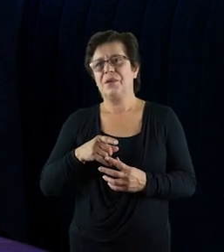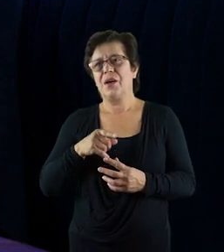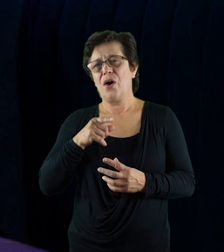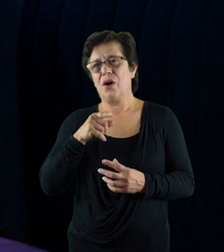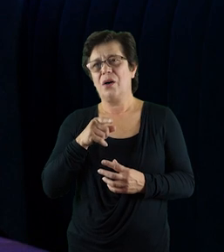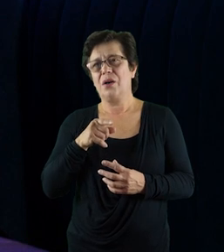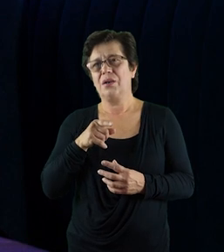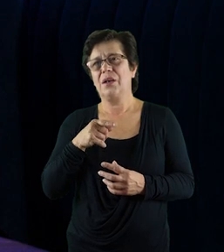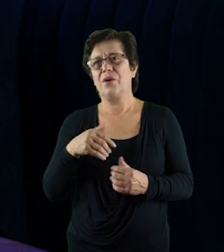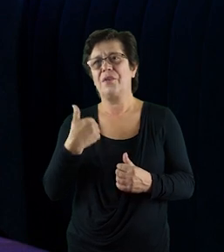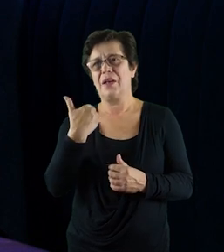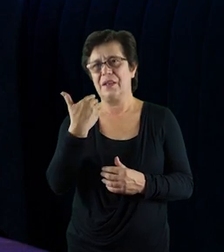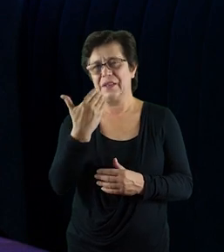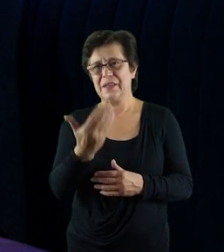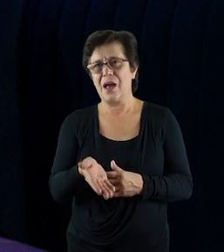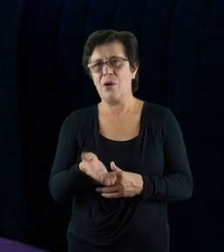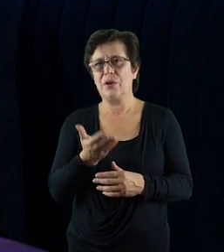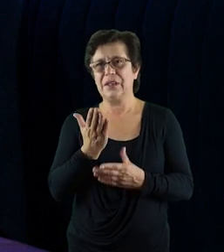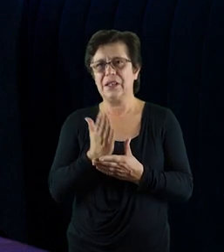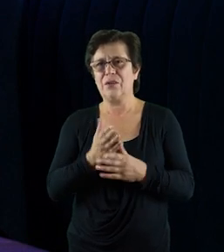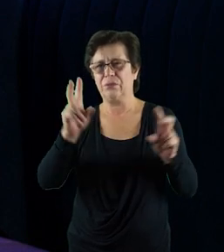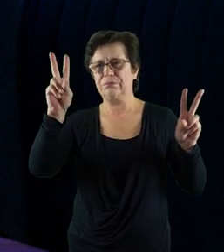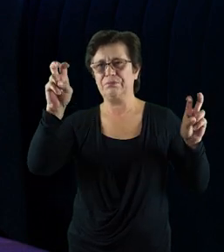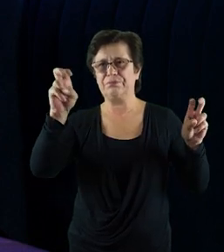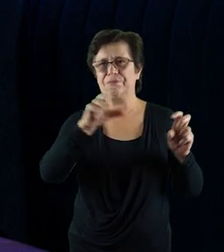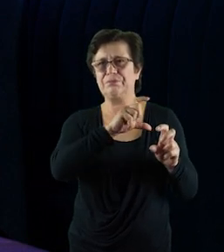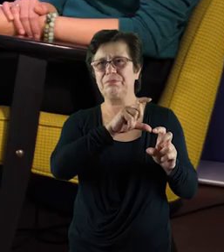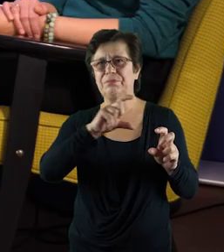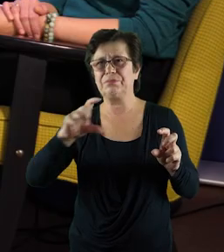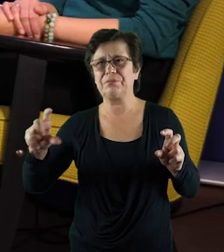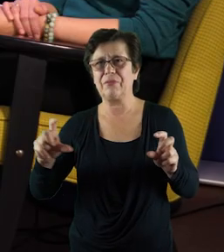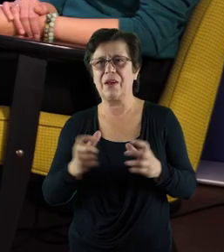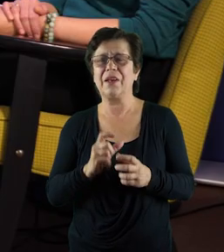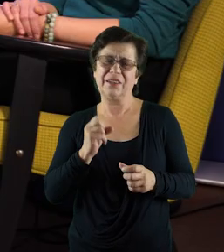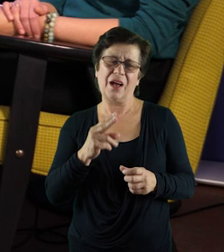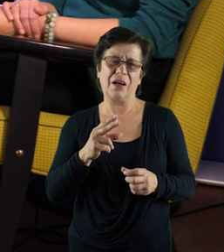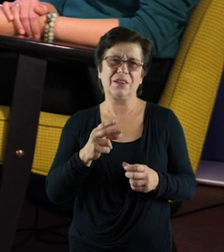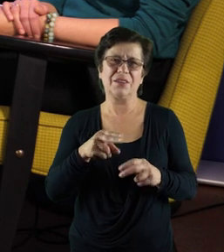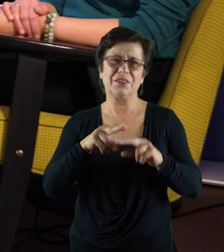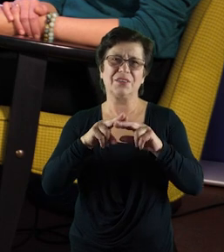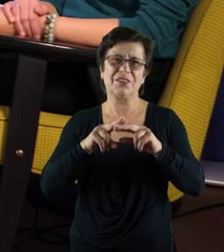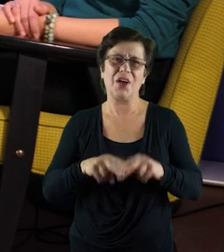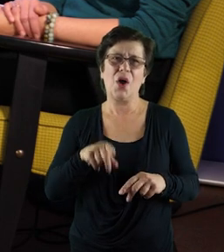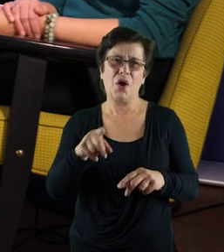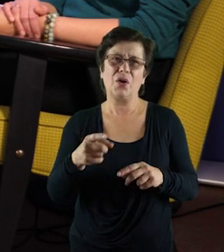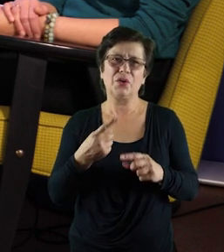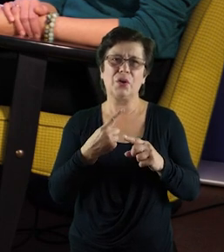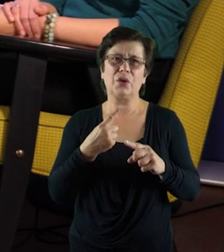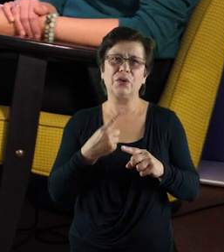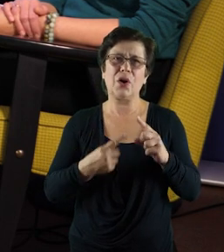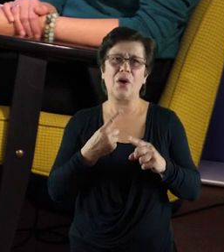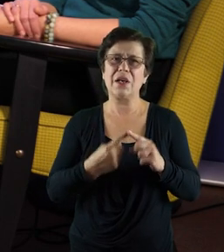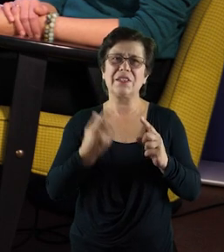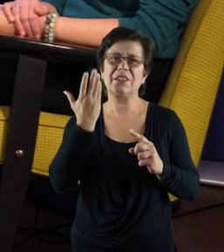On dał jakąś taką definicję tego, kim Przyboś już po prostu został. Ja myślę, że on trochę, że Przyboś trochę za